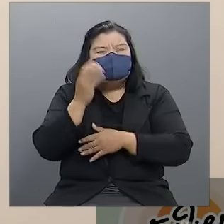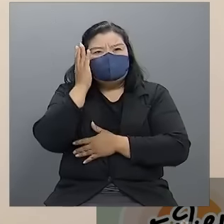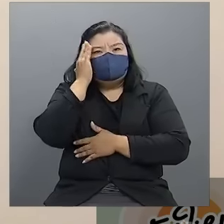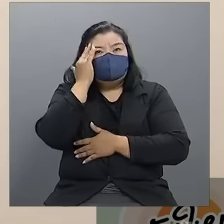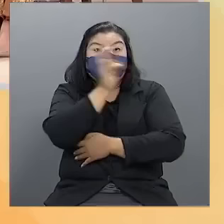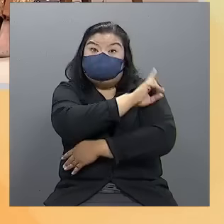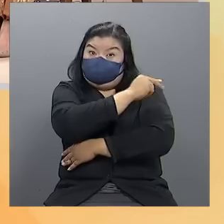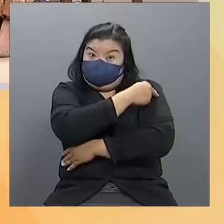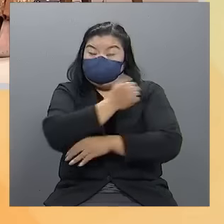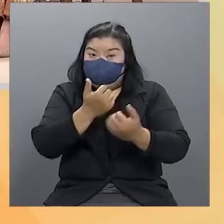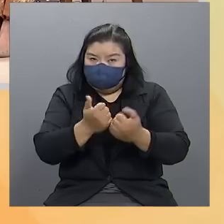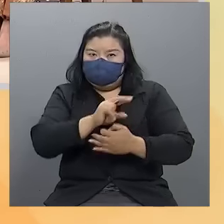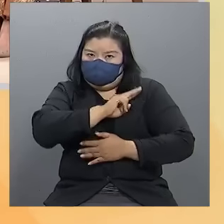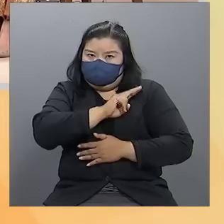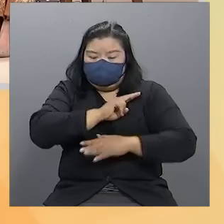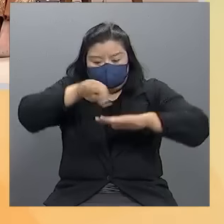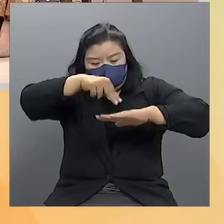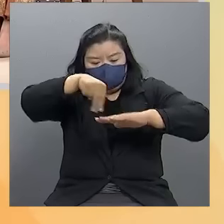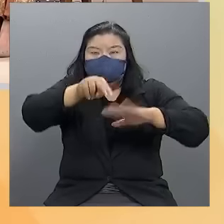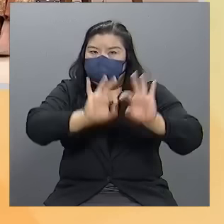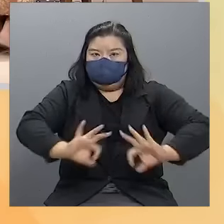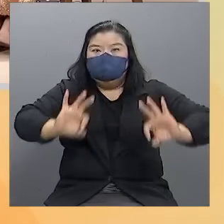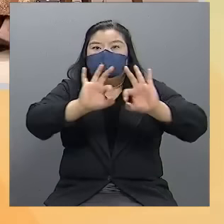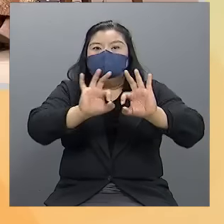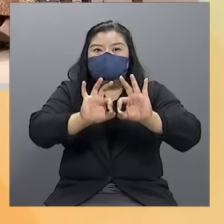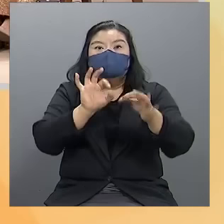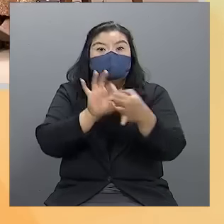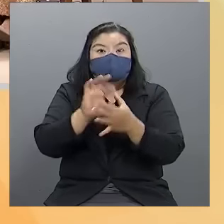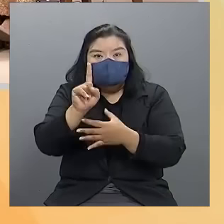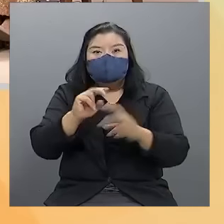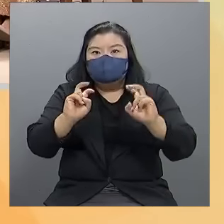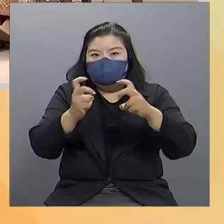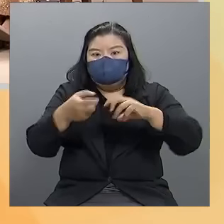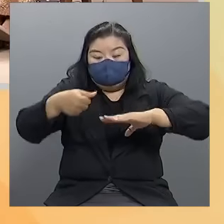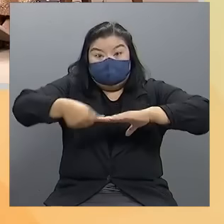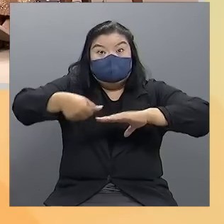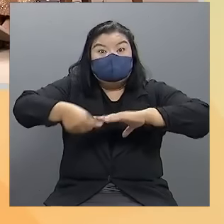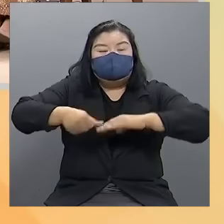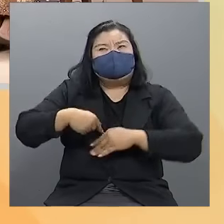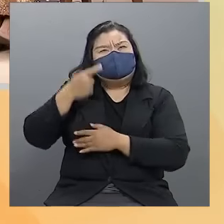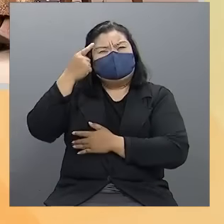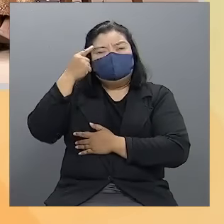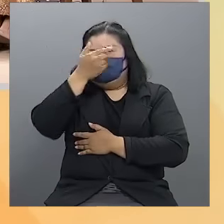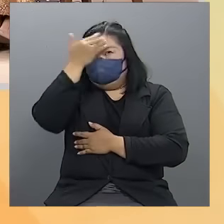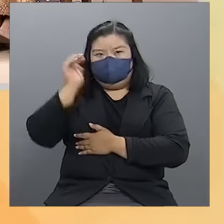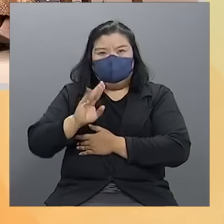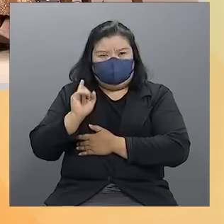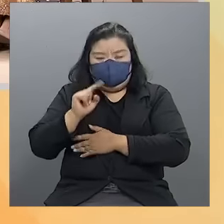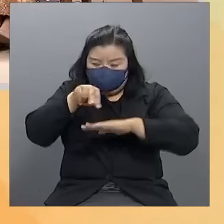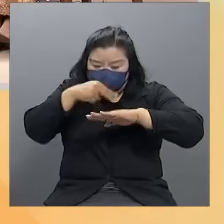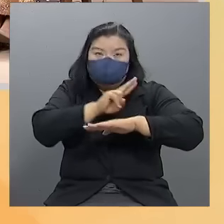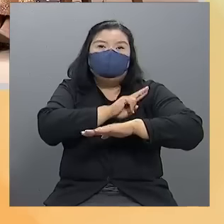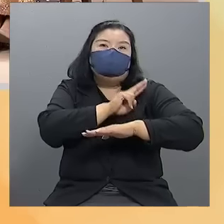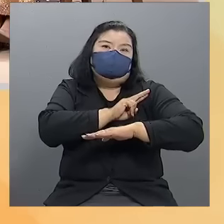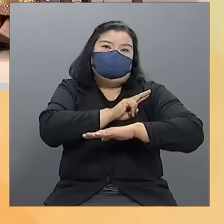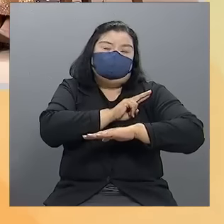ปรวจตัวดูตัเองเป็นเรื่องสำคัญโดยเฉพาะกับเรื่องเล็บนี้้วยที่ไมควมองขามอยางยิ่งยงไวานี่ขอขบพคุณ ในแทยรัฐวาดี